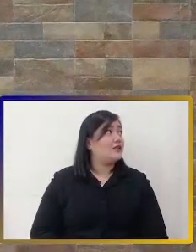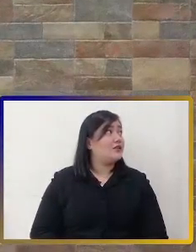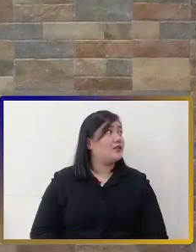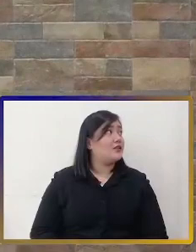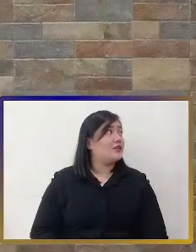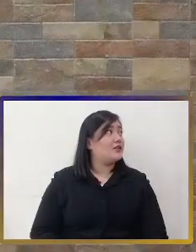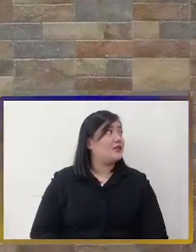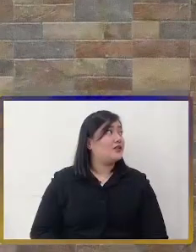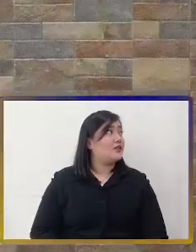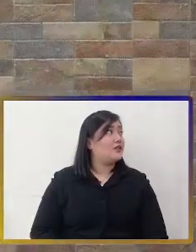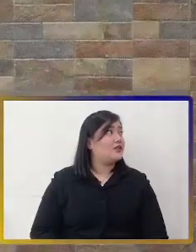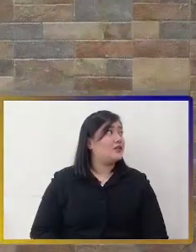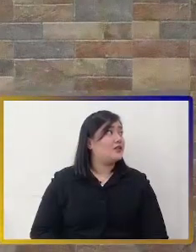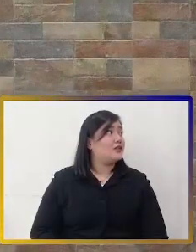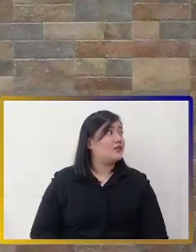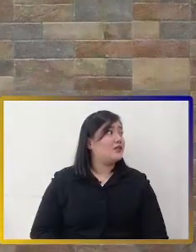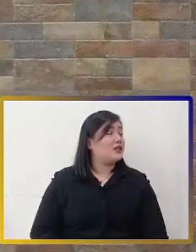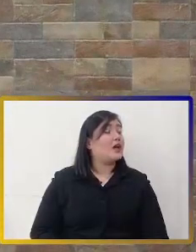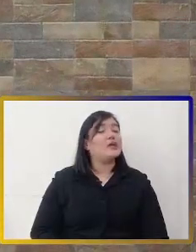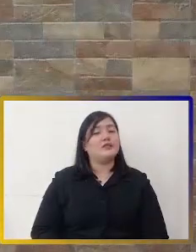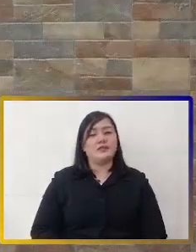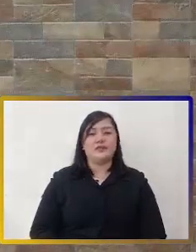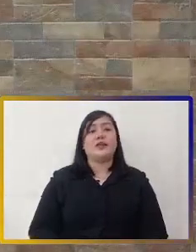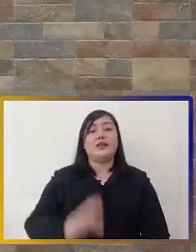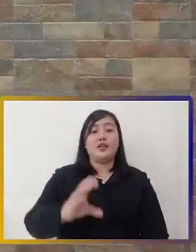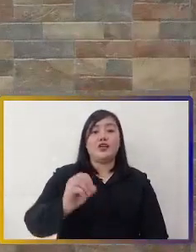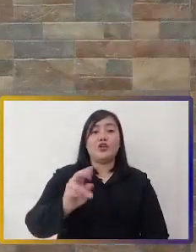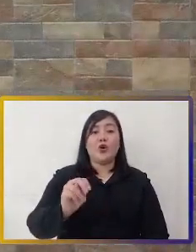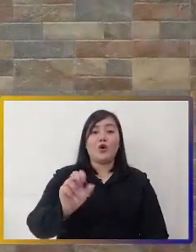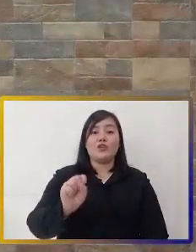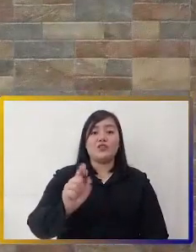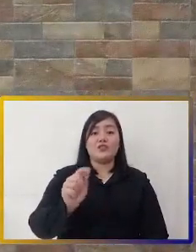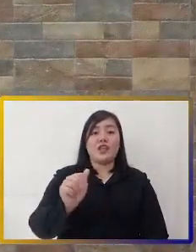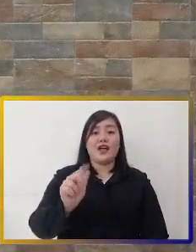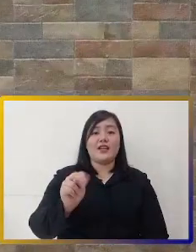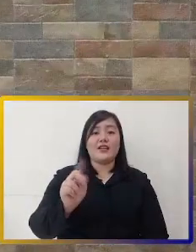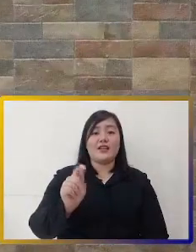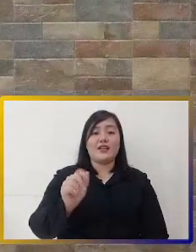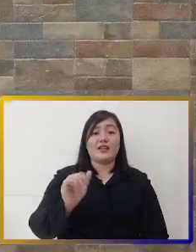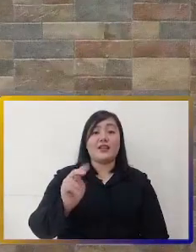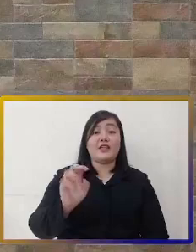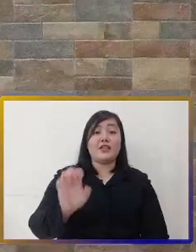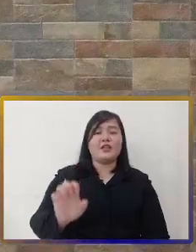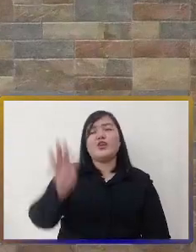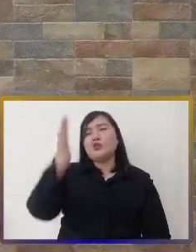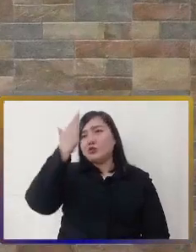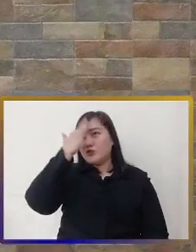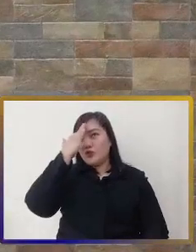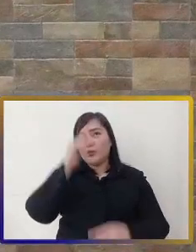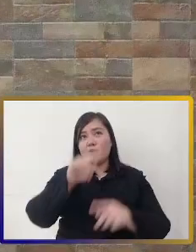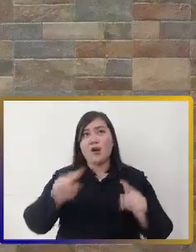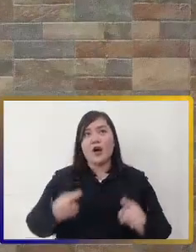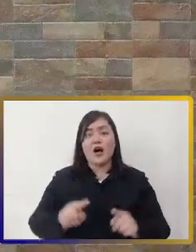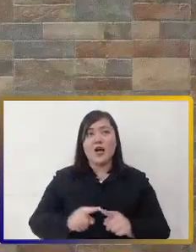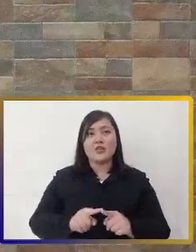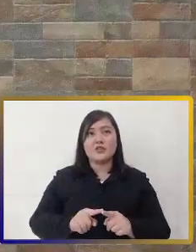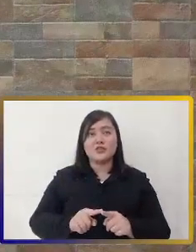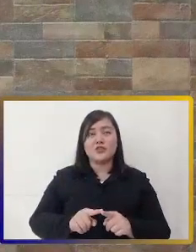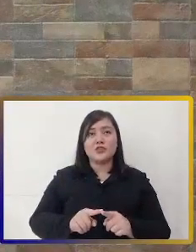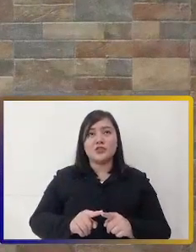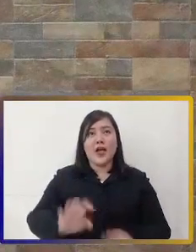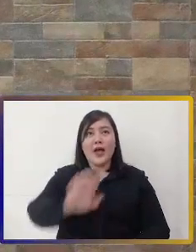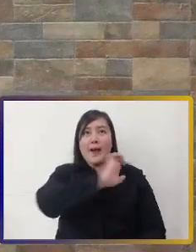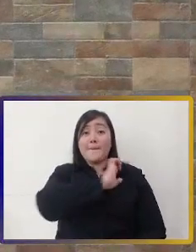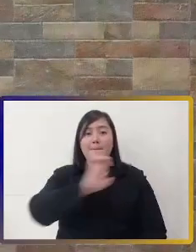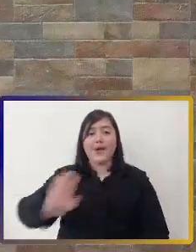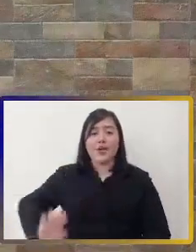ng sign mula daw sa Diyos sa langit, at nakita niya, mga kapatid, may sign of the cross na nandoon sa taas, at sa kanyang panaginip